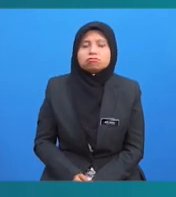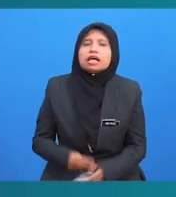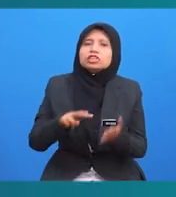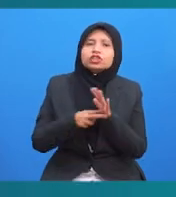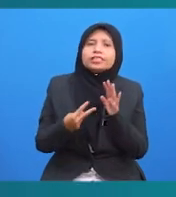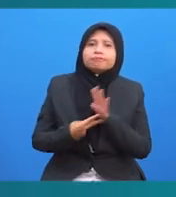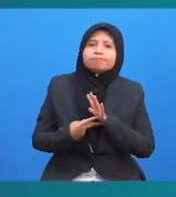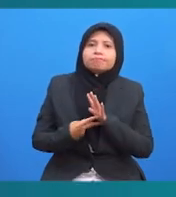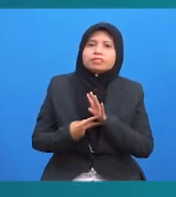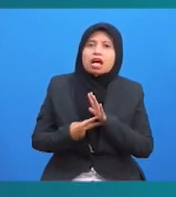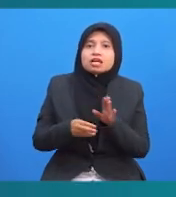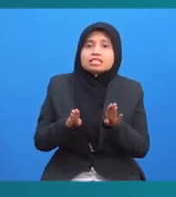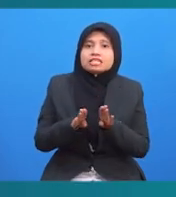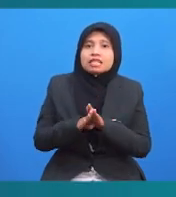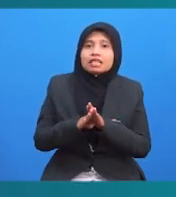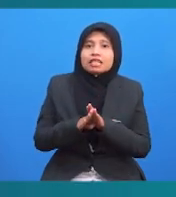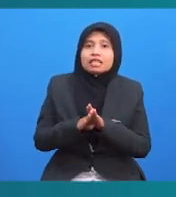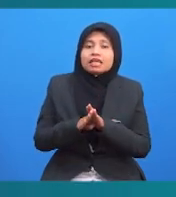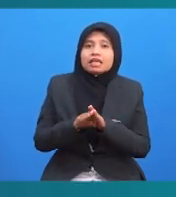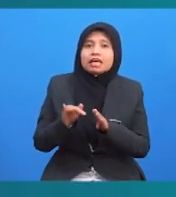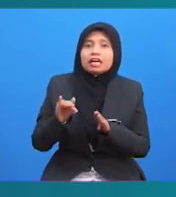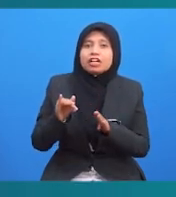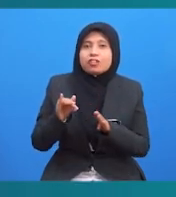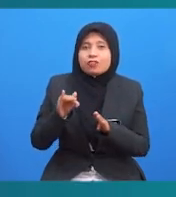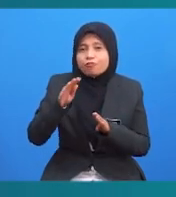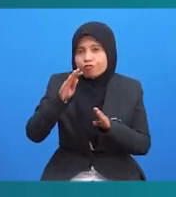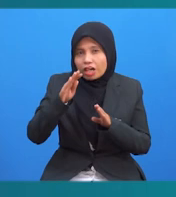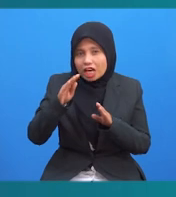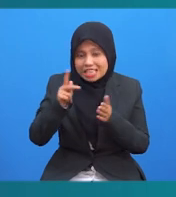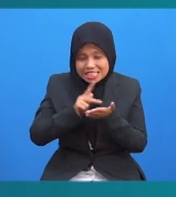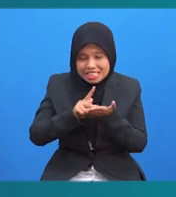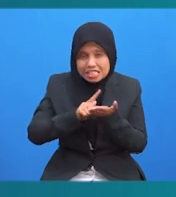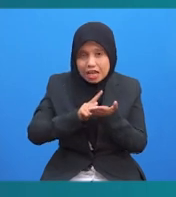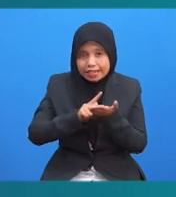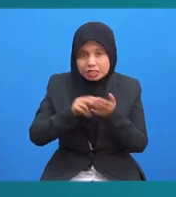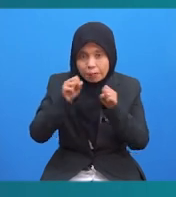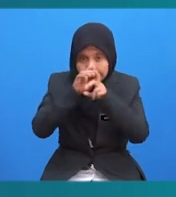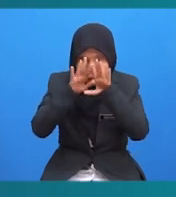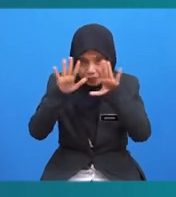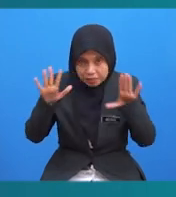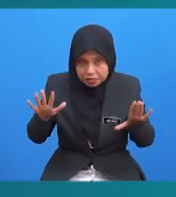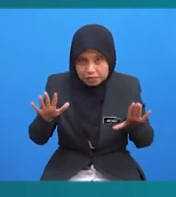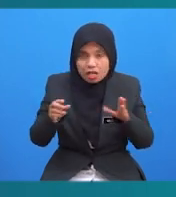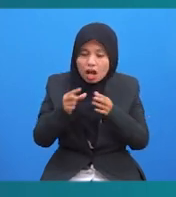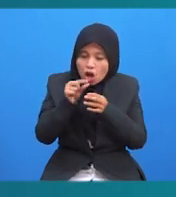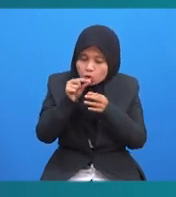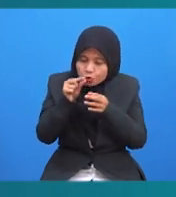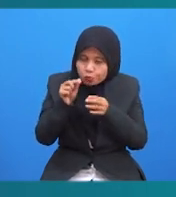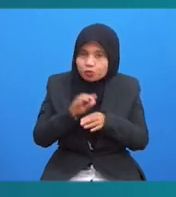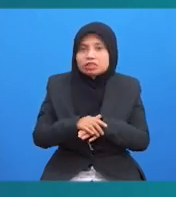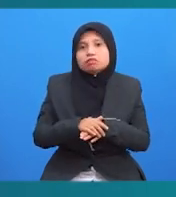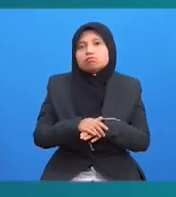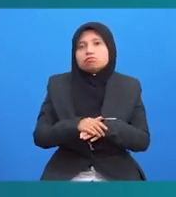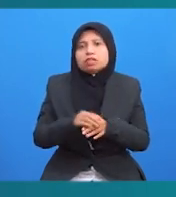Bokeh dimaksudkan sebagai efek blur halus pada background yang kita dapat ketika mengambil